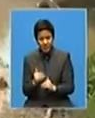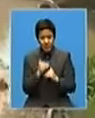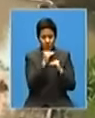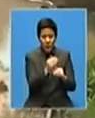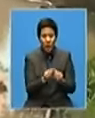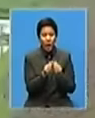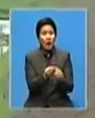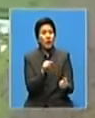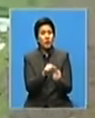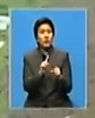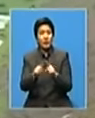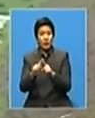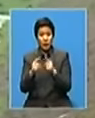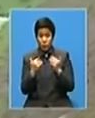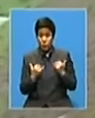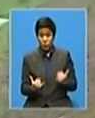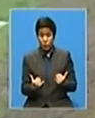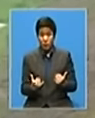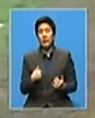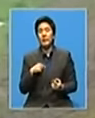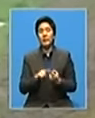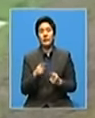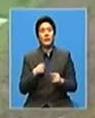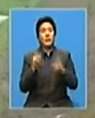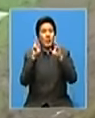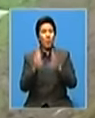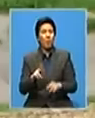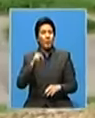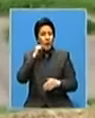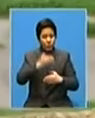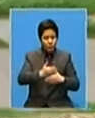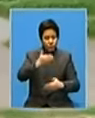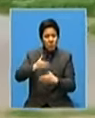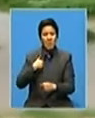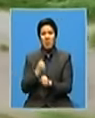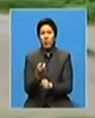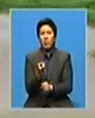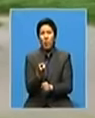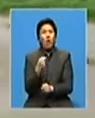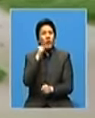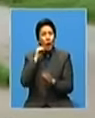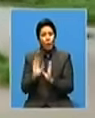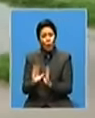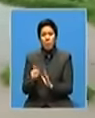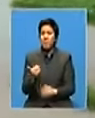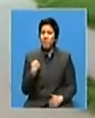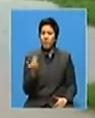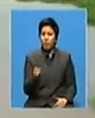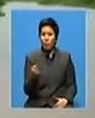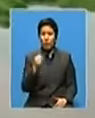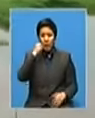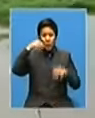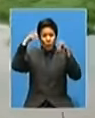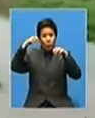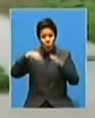ยู่กับน้ำต้นทุนนะครับแต่ปัจจุบันนั้นเราสามารถจัดระบบชลประทานได้น้อยจนเกินไปนะครับเก็บกักน้ำได้ไม่ดีนักนะครับปริมาณน้ำที่ต